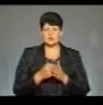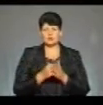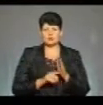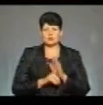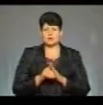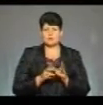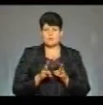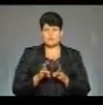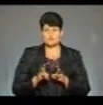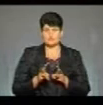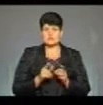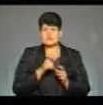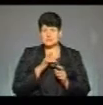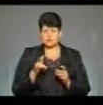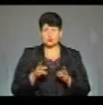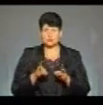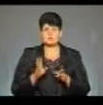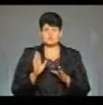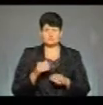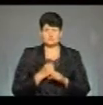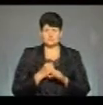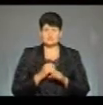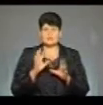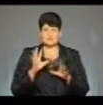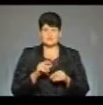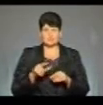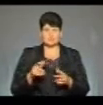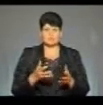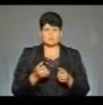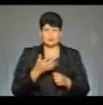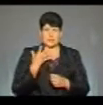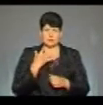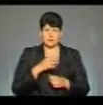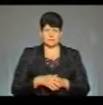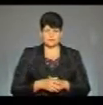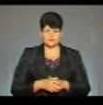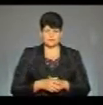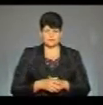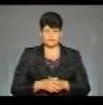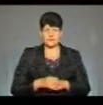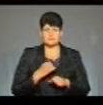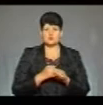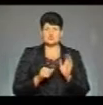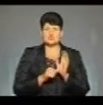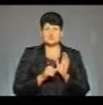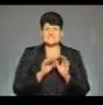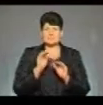опалювального сезону котельня буде запущена і всі споживачі наші отримують тепло. Працюють